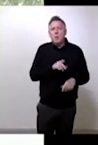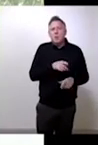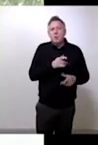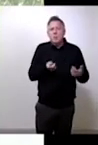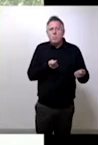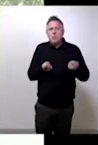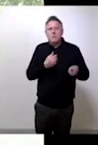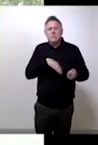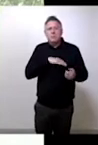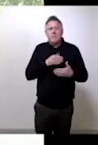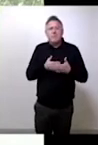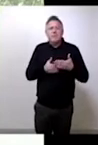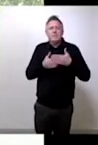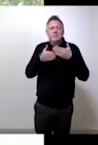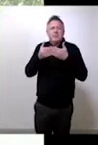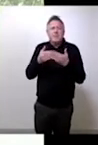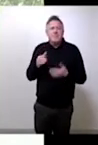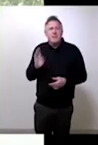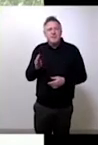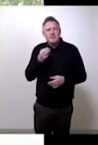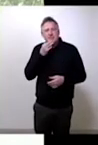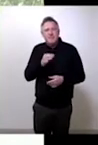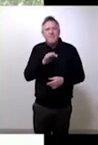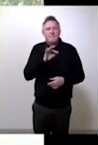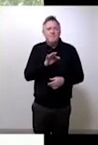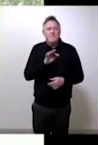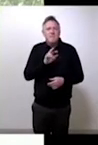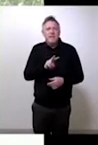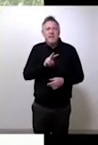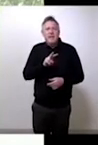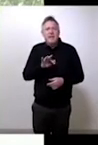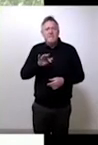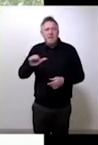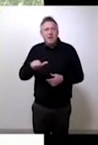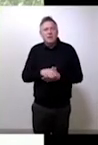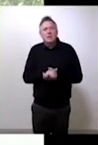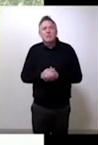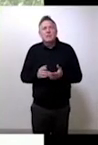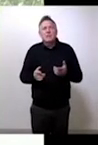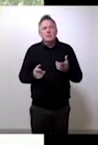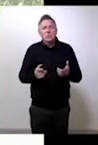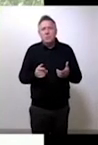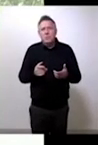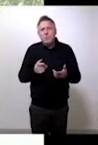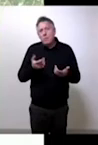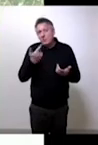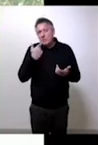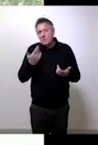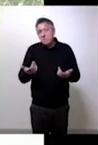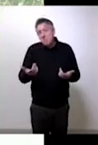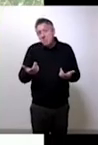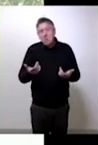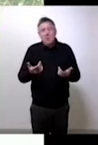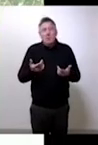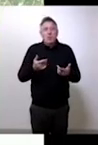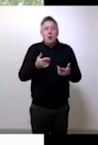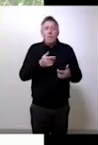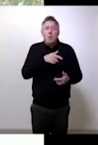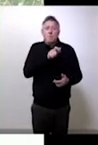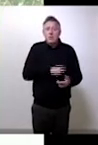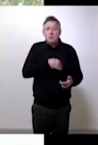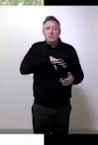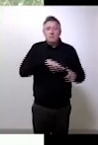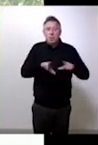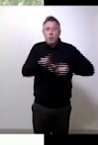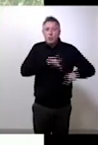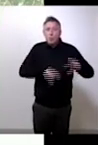disait tout à l'heure sur les VFA, et on demande, et on a commencé ces discussions avec les bailleurs sociaux, ils font le même constat que nous, de réorienter la production vers une